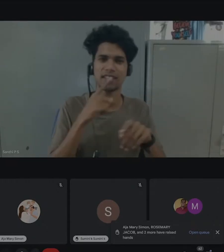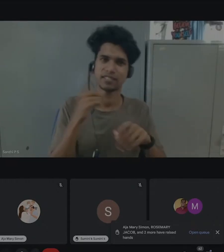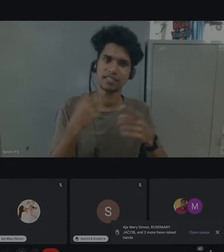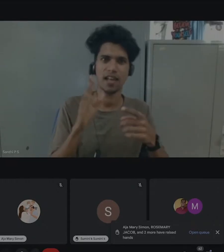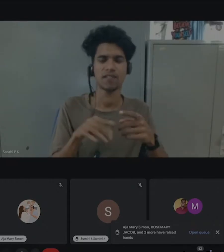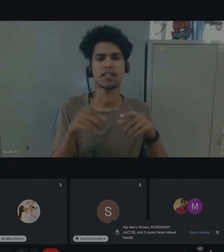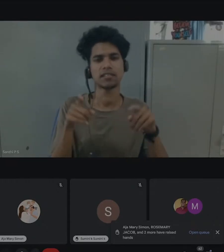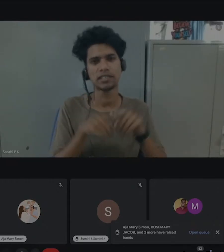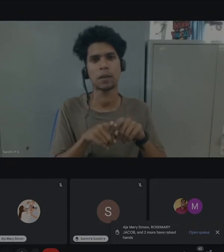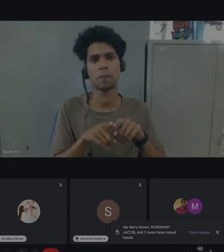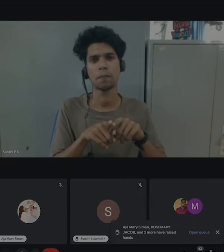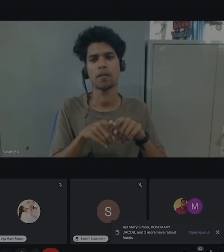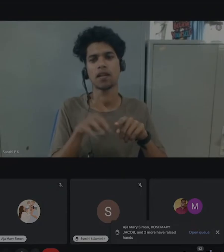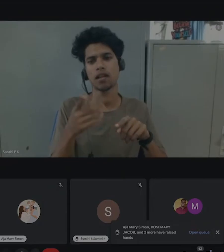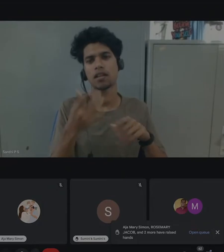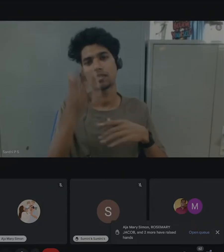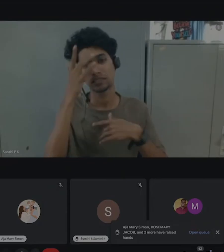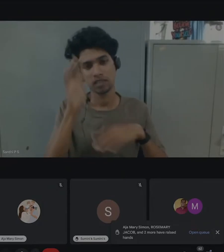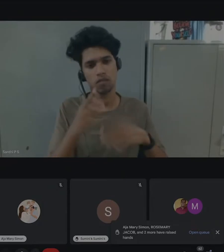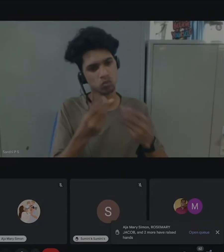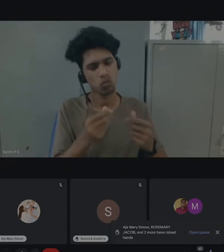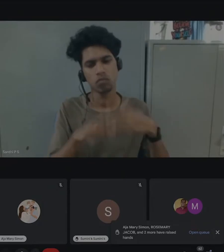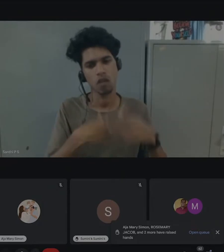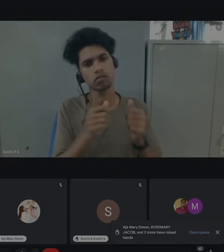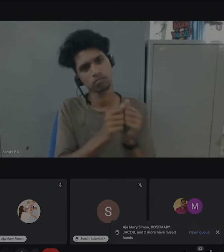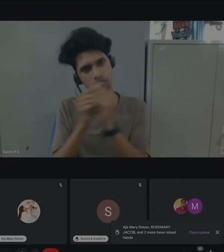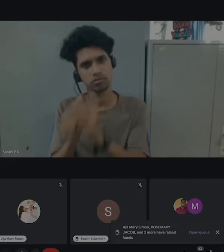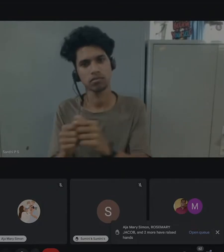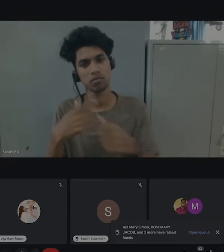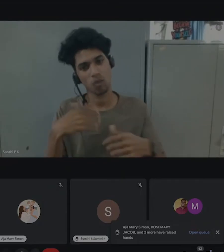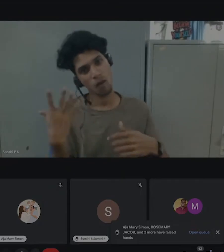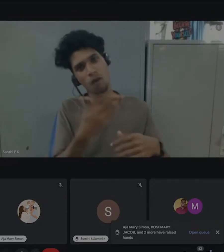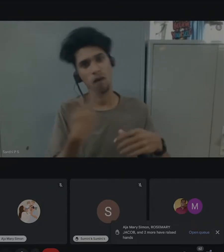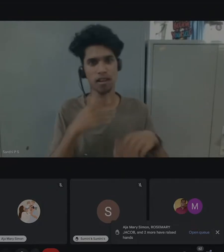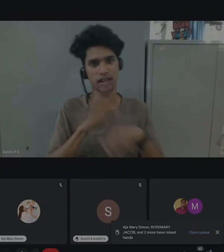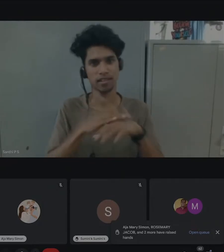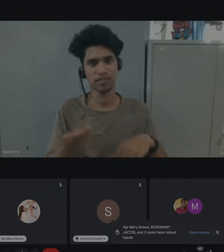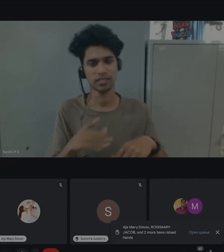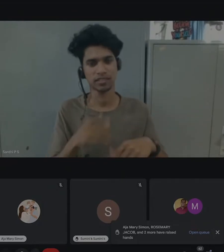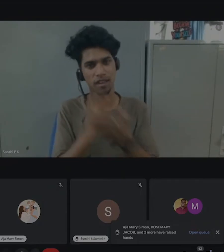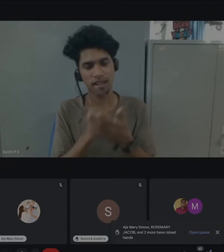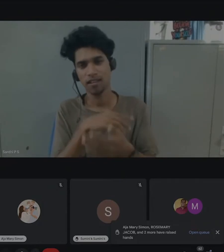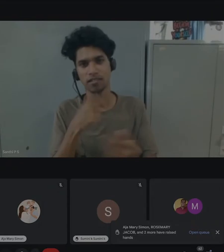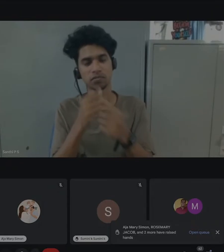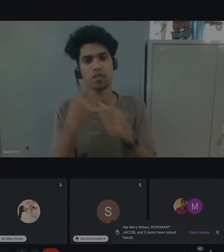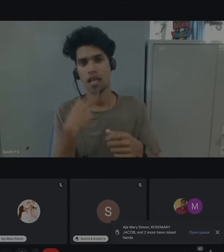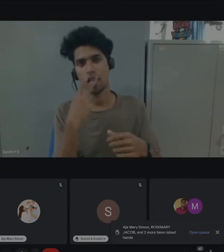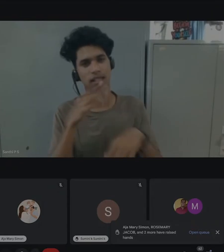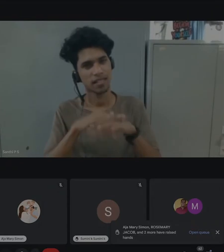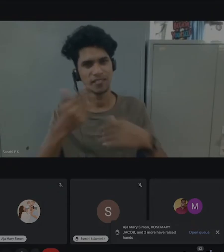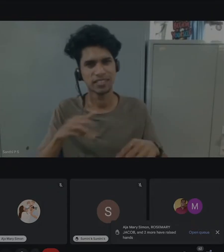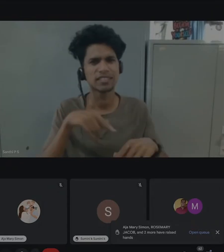വിടാതിരിക്കരുത്. അസുഖം മാറുമ്പോൾ വീണ്ടും വിടണം. കരയും, അതൊക്കെ കുട്ടികൾ നമ്മളും എല്ലാവരും കരഞ്ഞിട്ടുണ്ട് സ്കൂളിലൊക്കെ പോകുമ്പോൾ. അതൊക്കെ അതിന്റെ ഭാഗമായിട്ട് നടക്കുന്ന